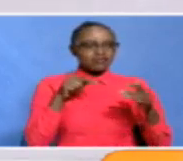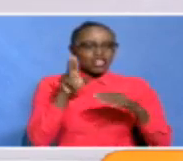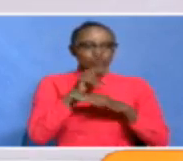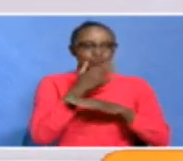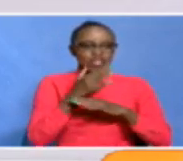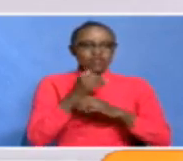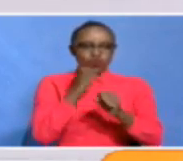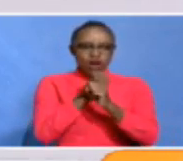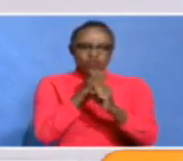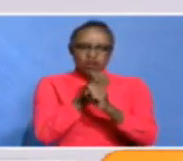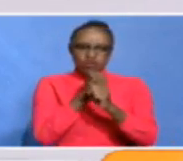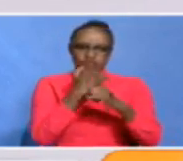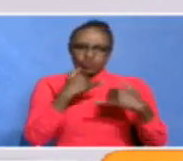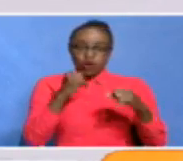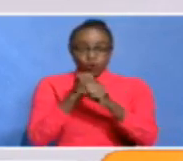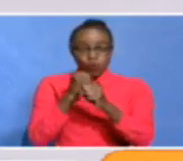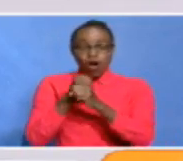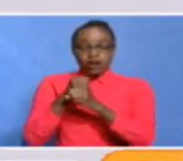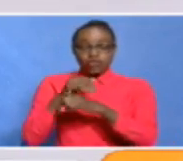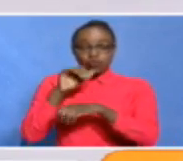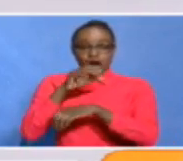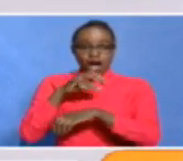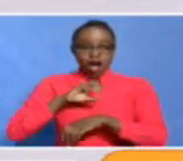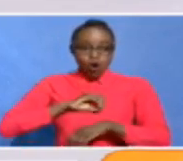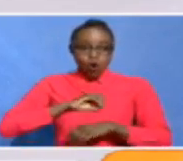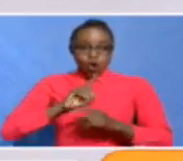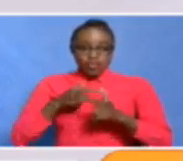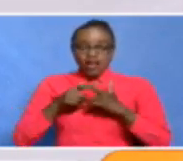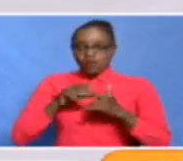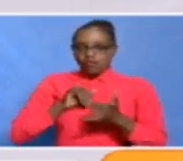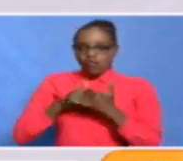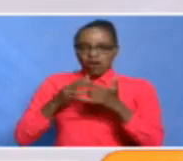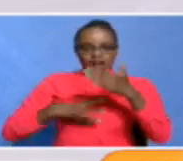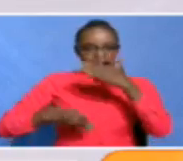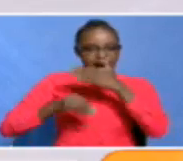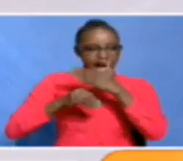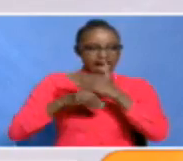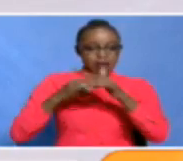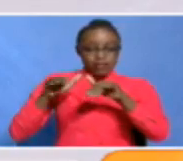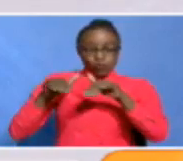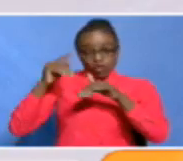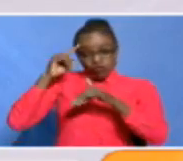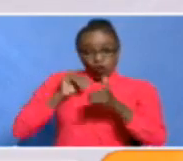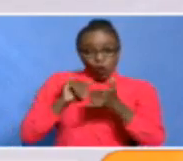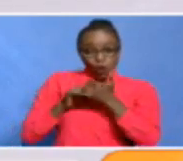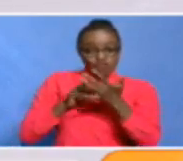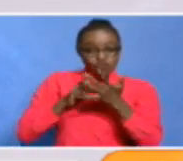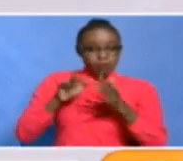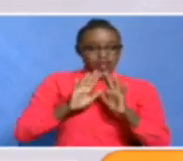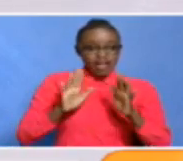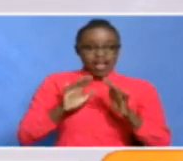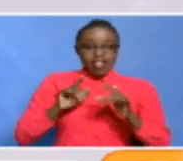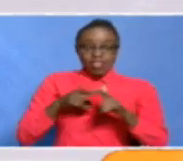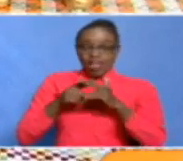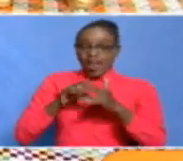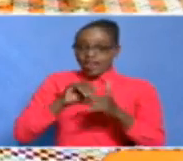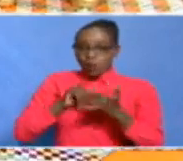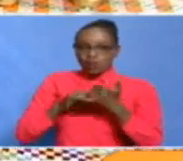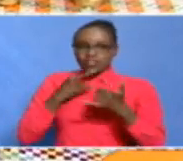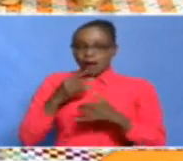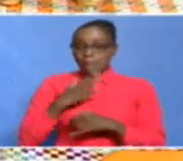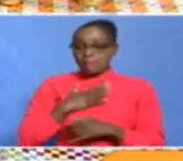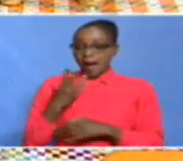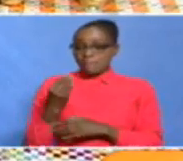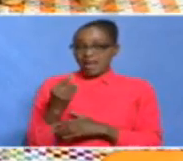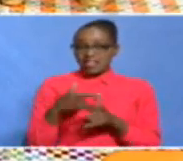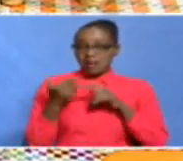Ukijitahidi jaribu kadri unaweza. Mke wako ajalize, lakini usisubiri. Na tena usije mke asije akasema kwamba hii pesa